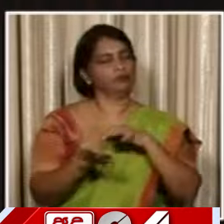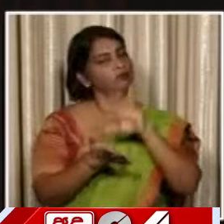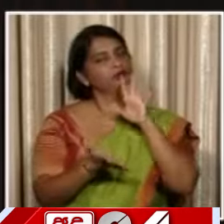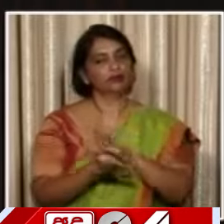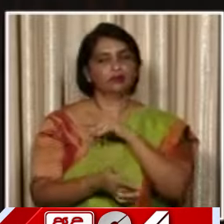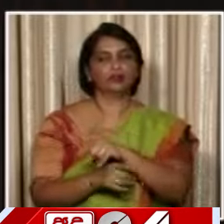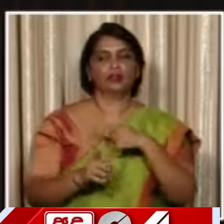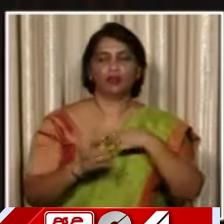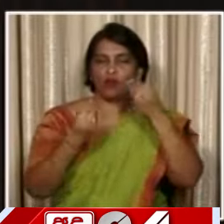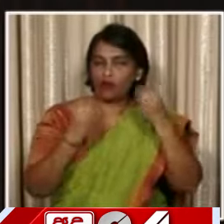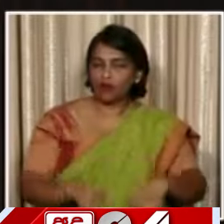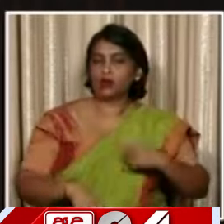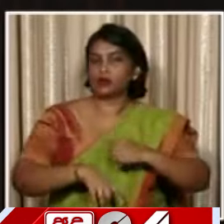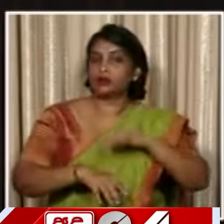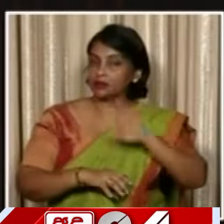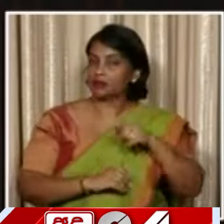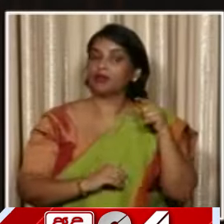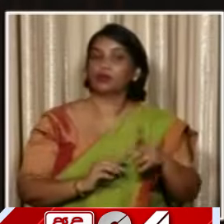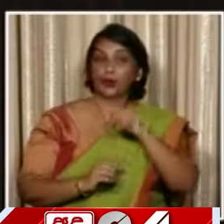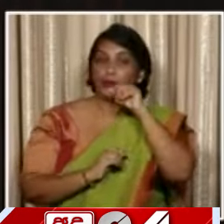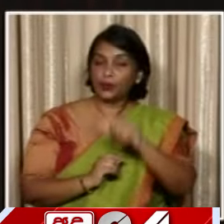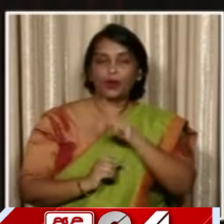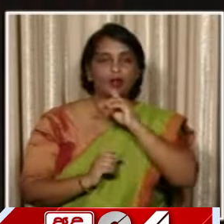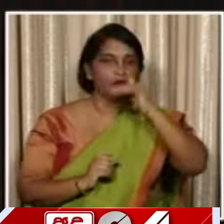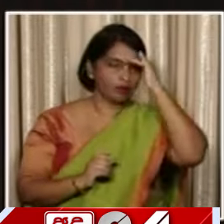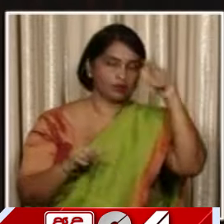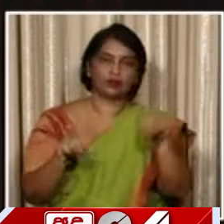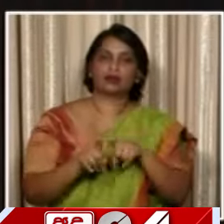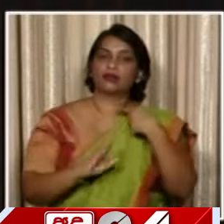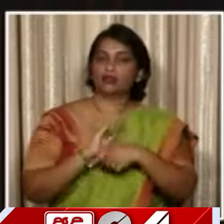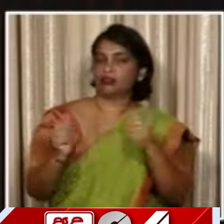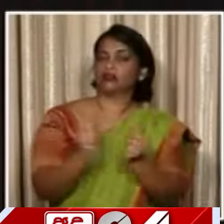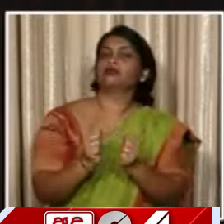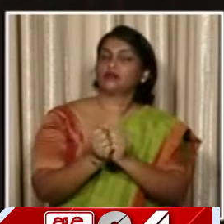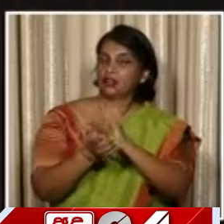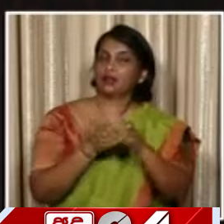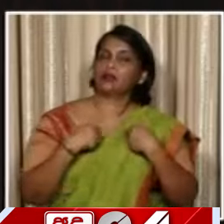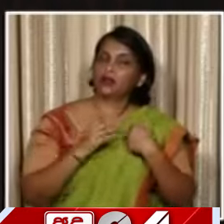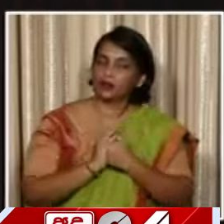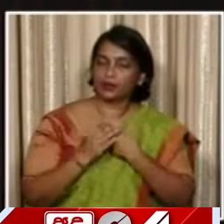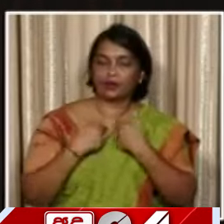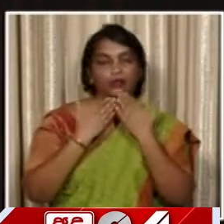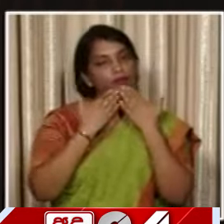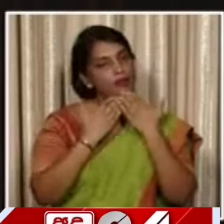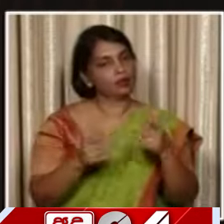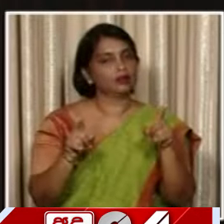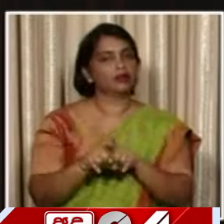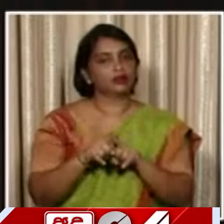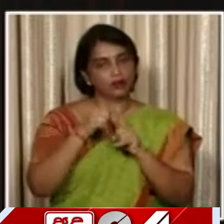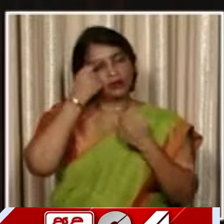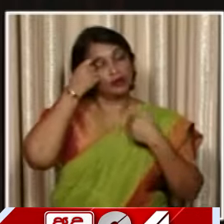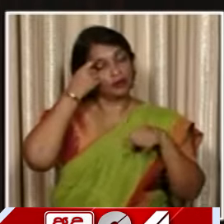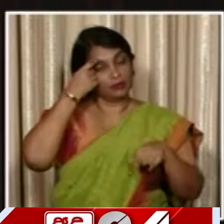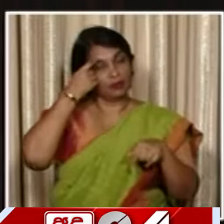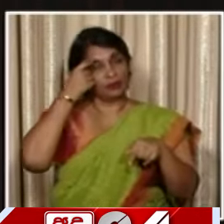අරගෙන අරාජික වෙච්ච අවස්ථාවේදී සැබෑ කථානායක වේරෙක් විදිහට මේ රටට වැඩ කරා. ඒක නම් මගේ ගෞරවණීය ස්තුතිය පුද ගන්නවා. ඒ වගේම මම